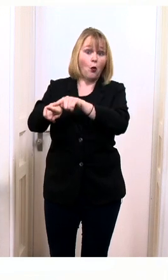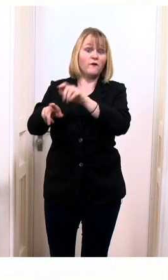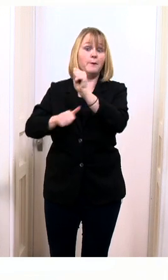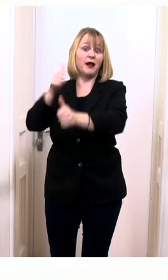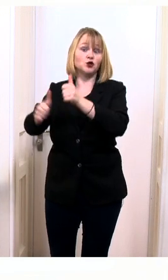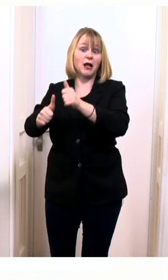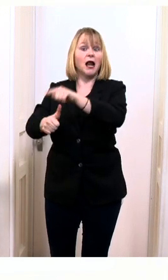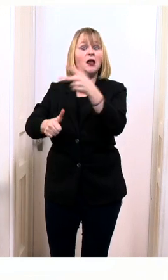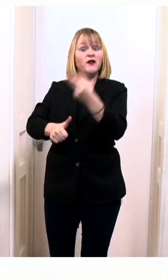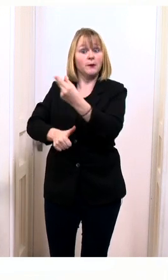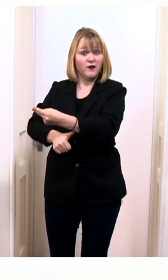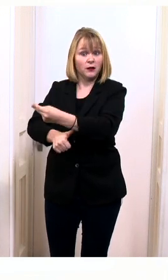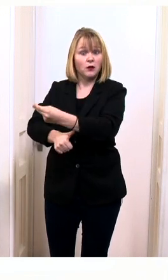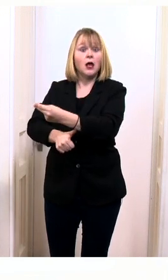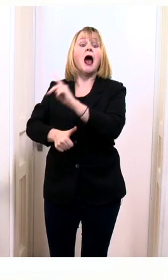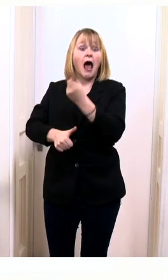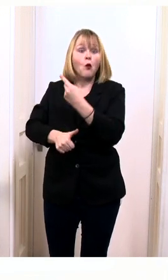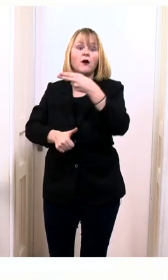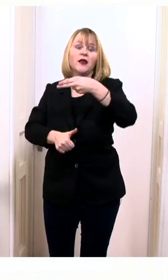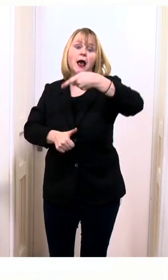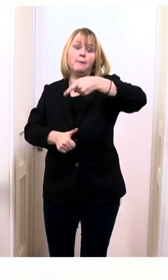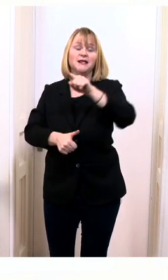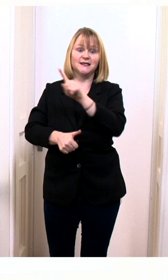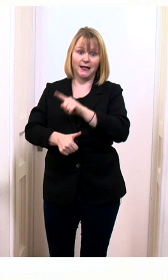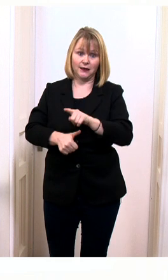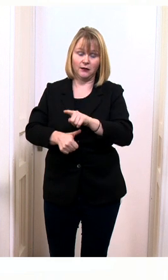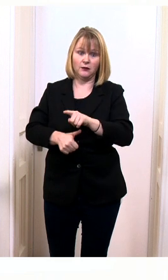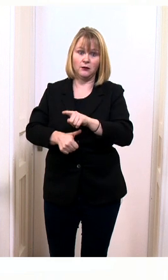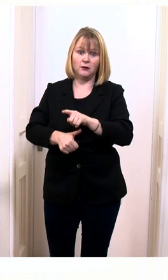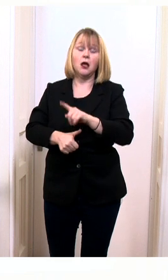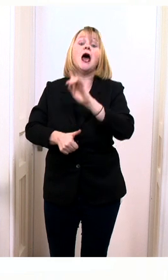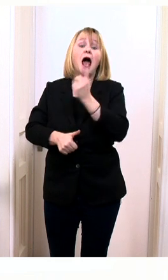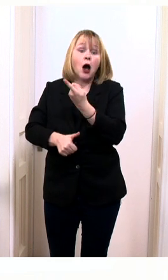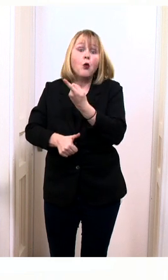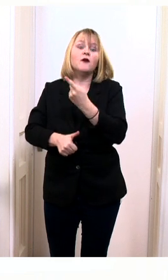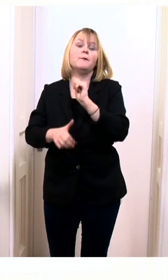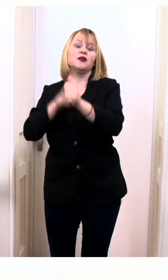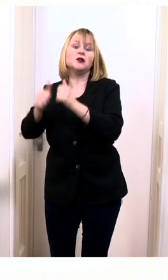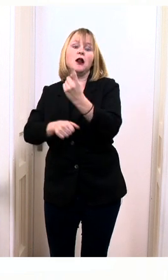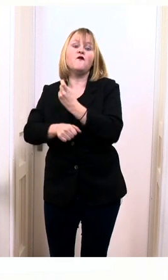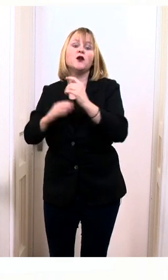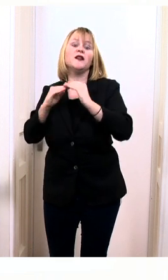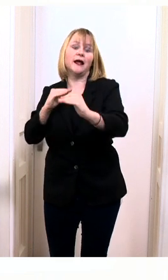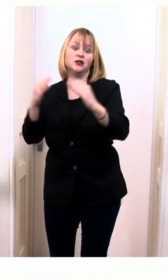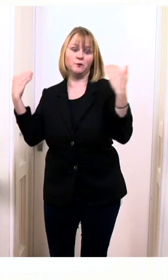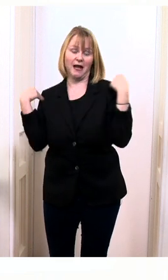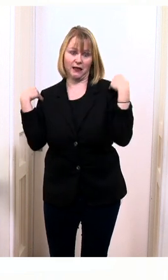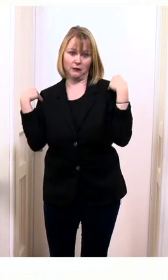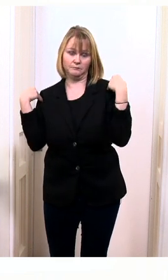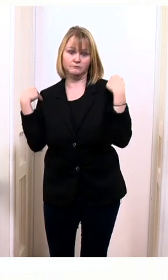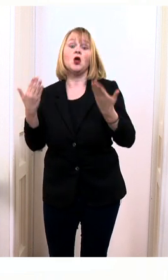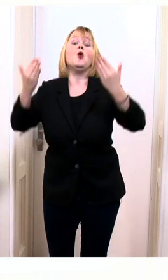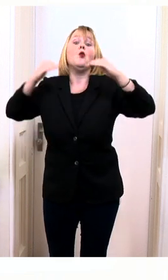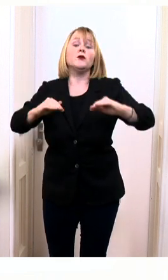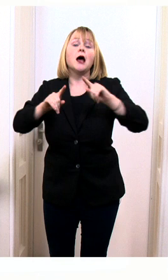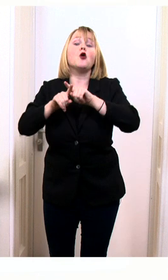den Pflegeheimen oder auch HPZ, und auch das Personal im Landesspital. Dann kommen die exponierten